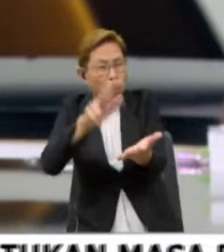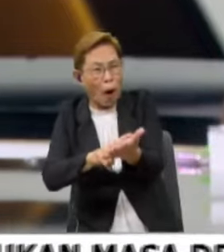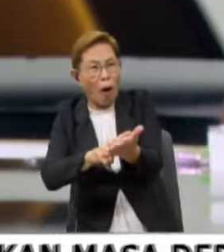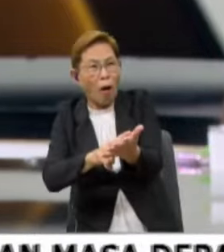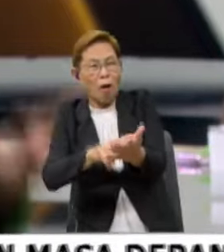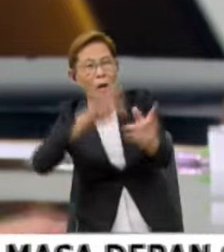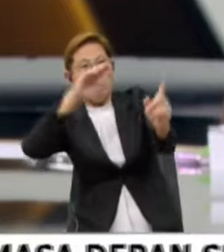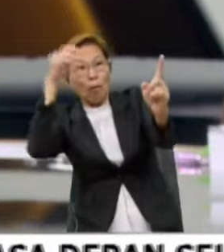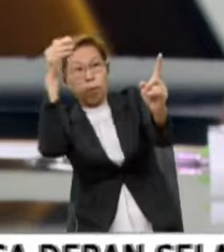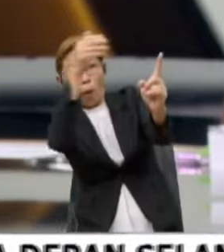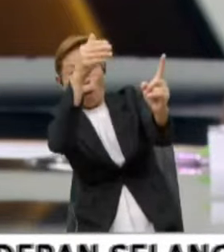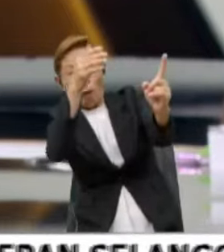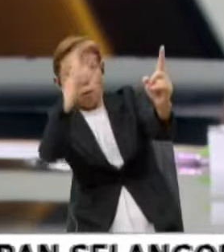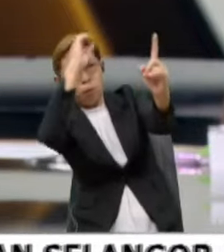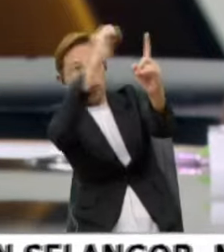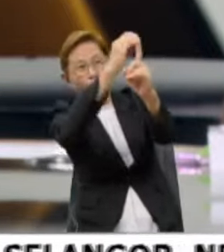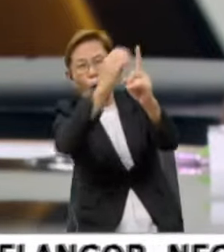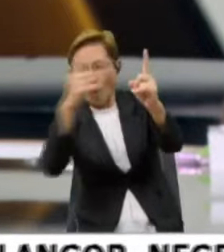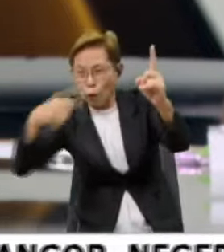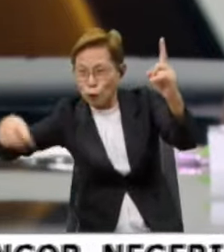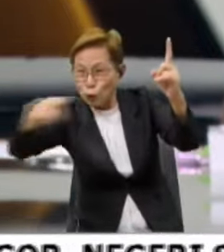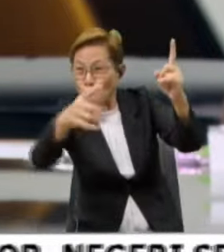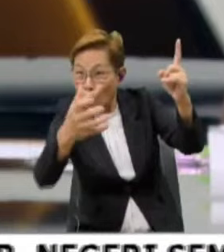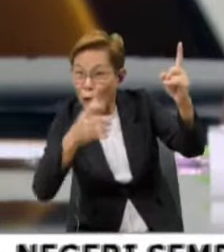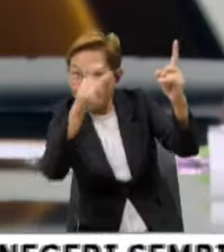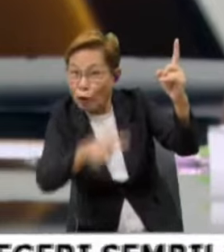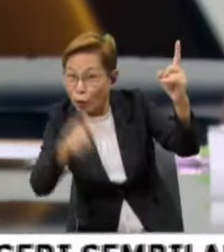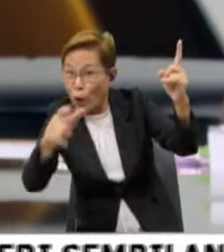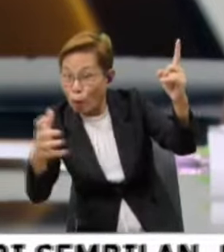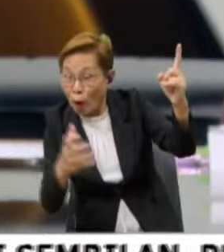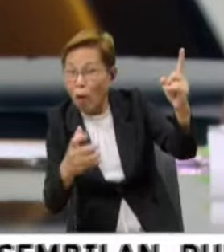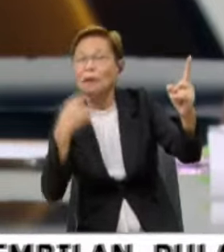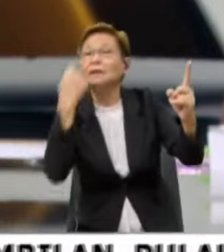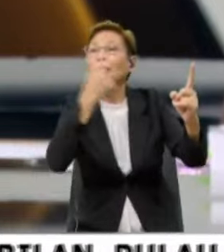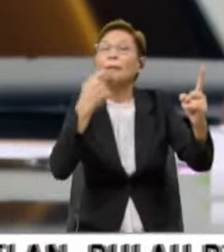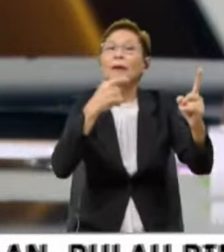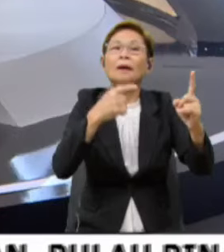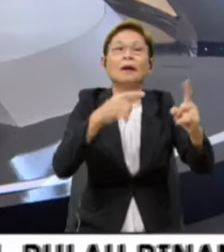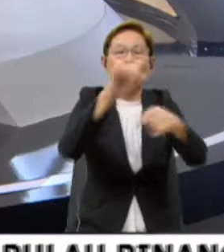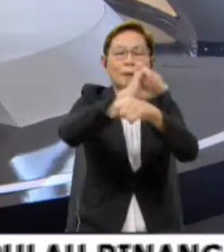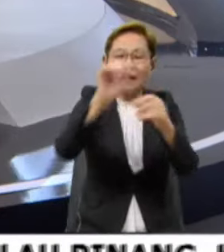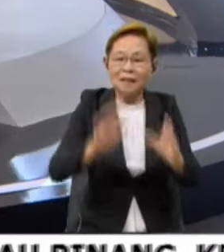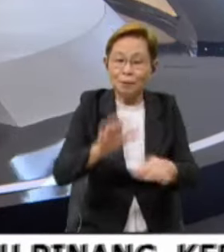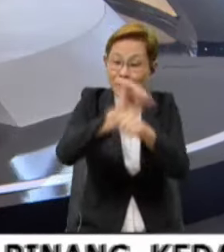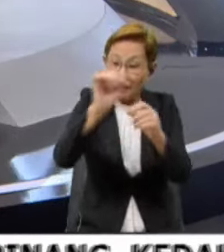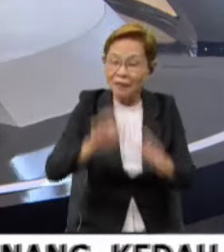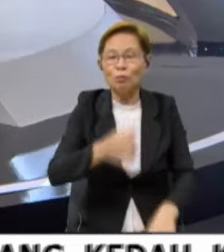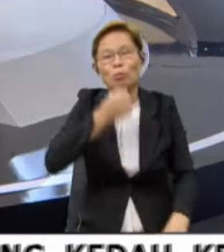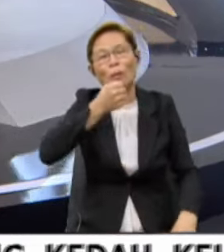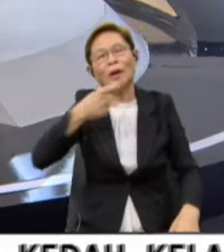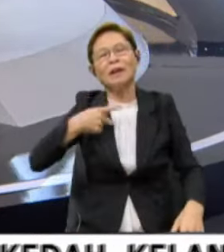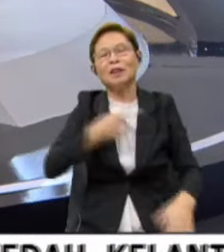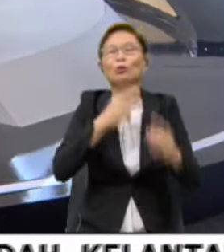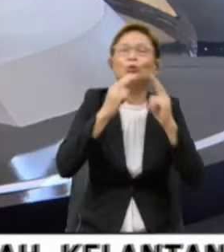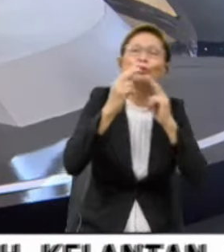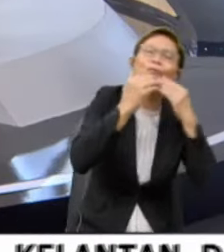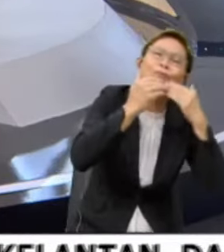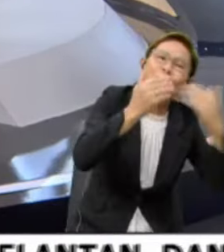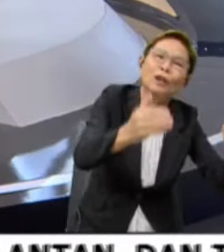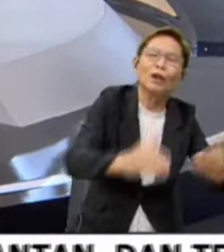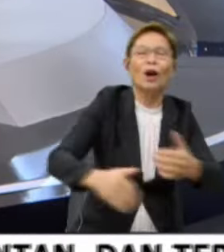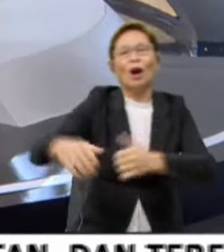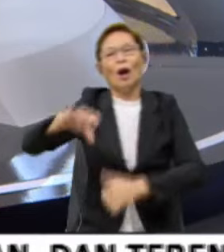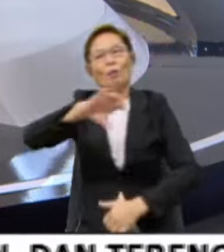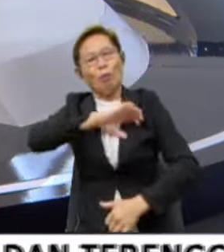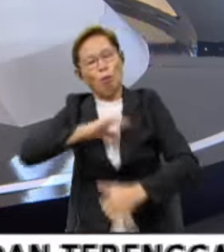ada tujuan mereka inginkan dan bagi mereka yang berada di petugas-petugas ucapkan terima kasih itu petugas keselamatan